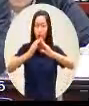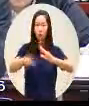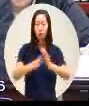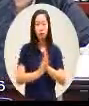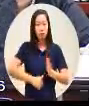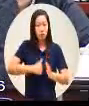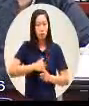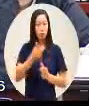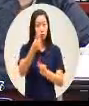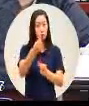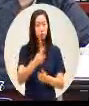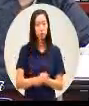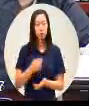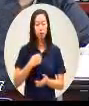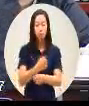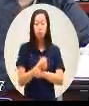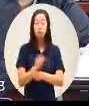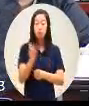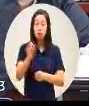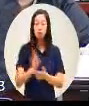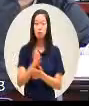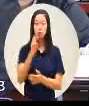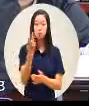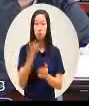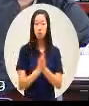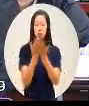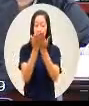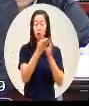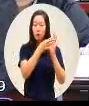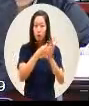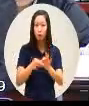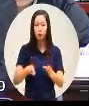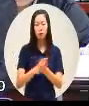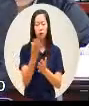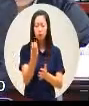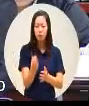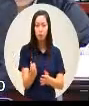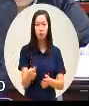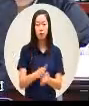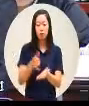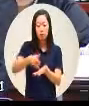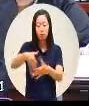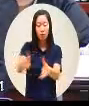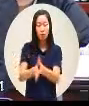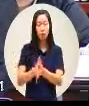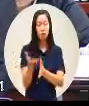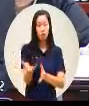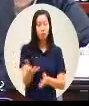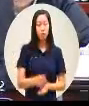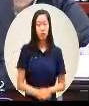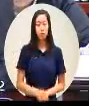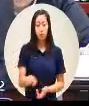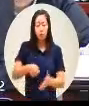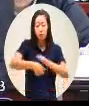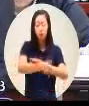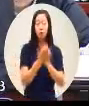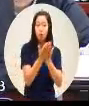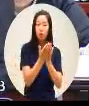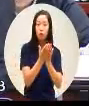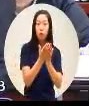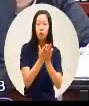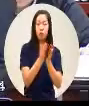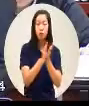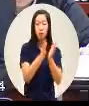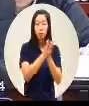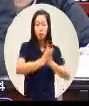但是大家关心的是什么？十二年国教关心的就是这些少数的算弱势的这个族群，他们入学的机会有没有给他